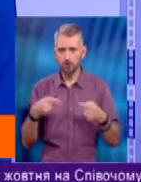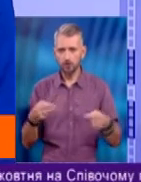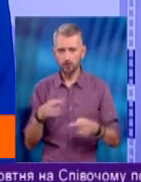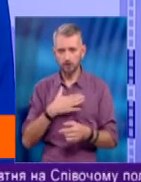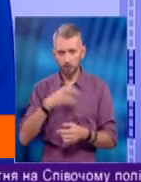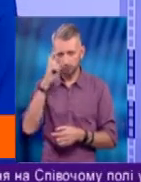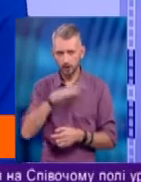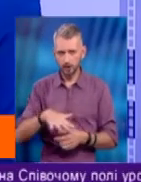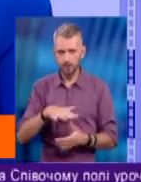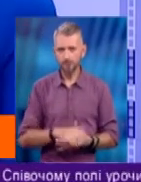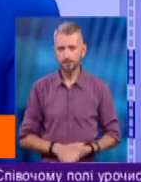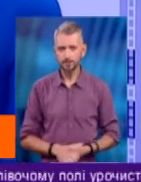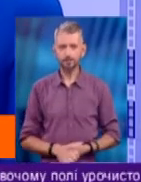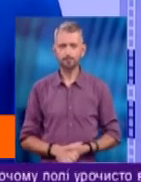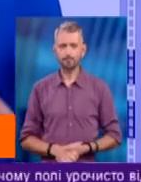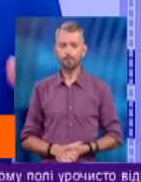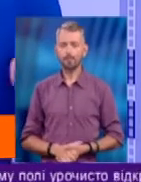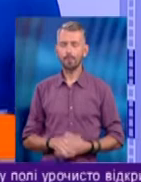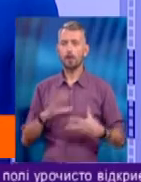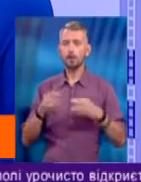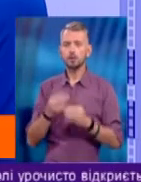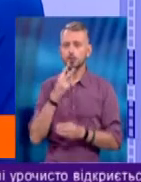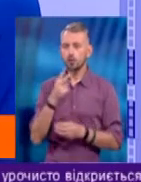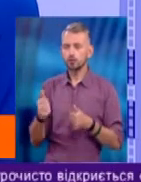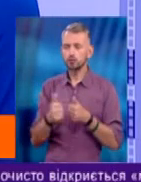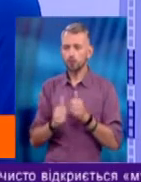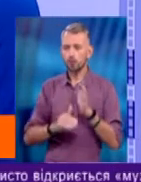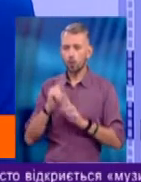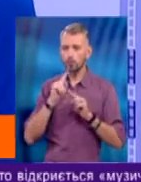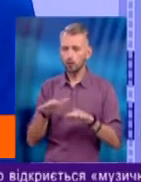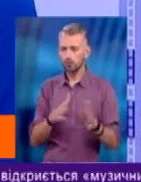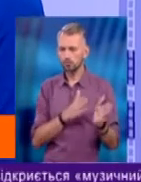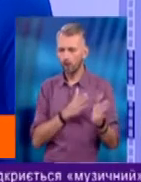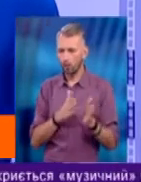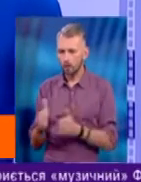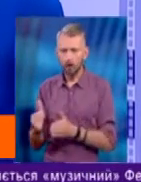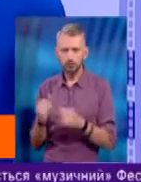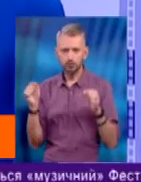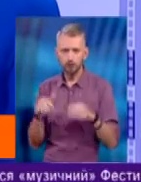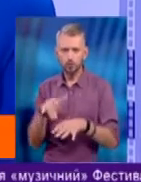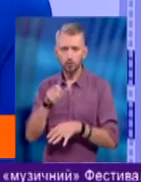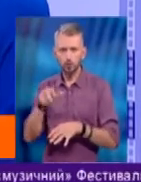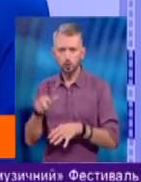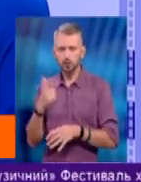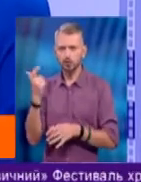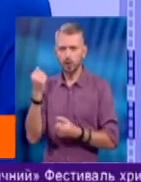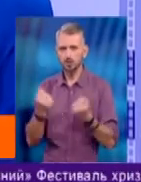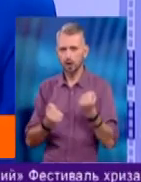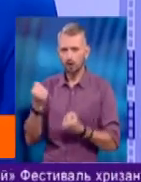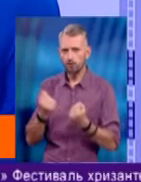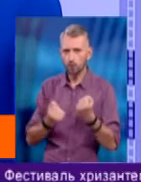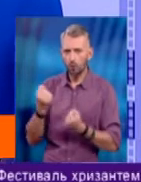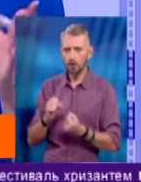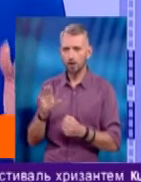нашої країни. Пане Олеже, отже, бачимо, під Верховною Радою регулярно збираються люди, власники авто на євро-номерах,